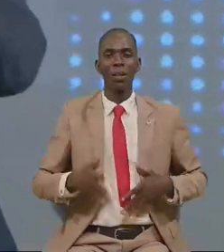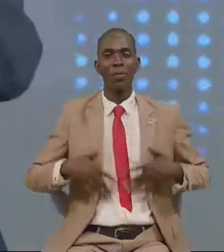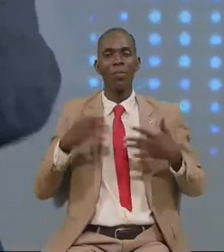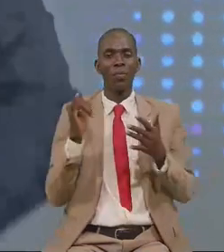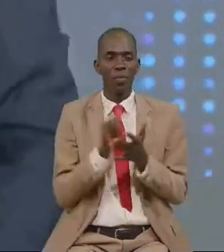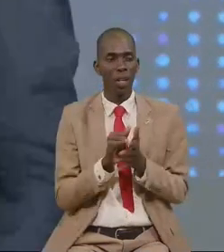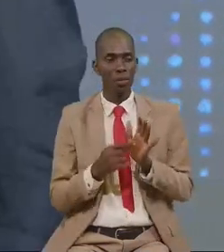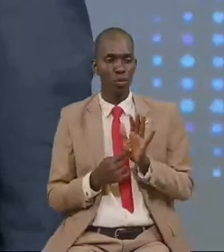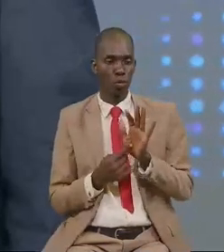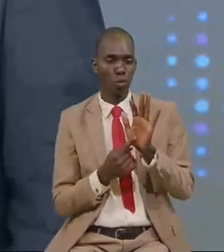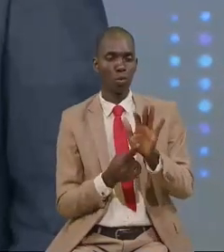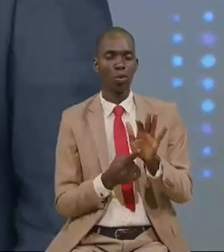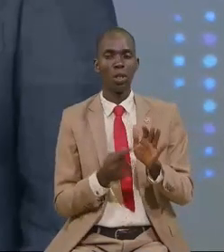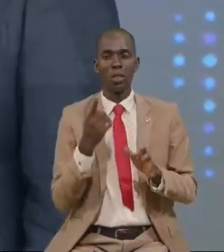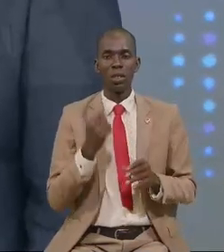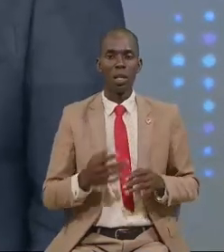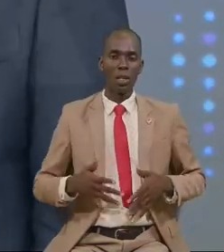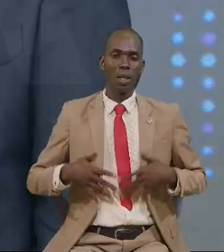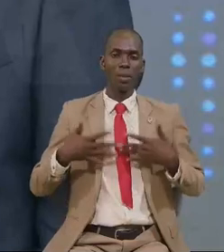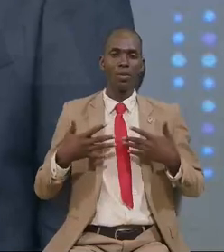Il mène une vie parfaite qui reflète